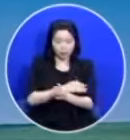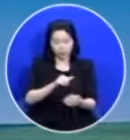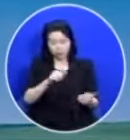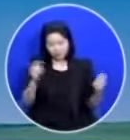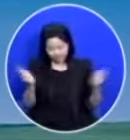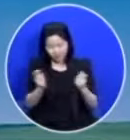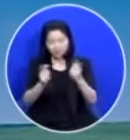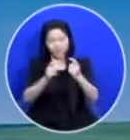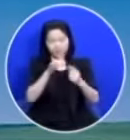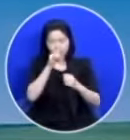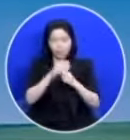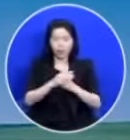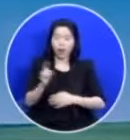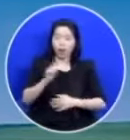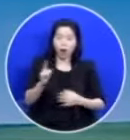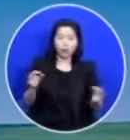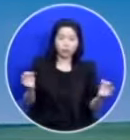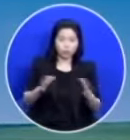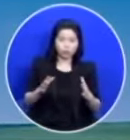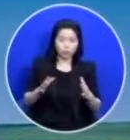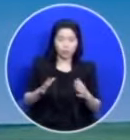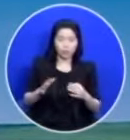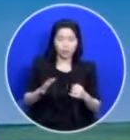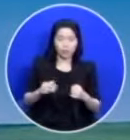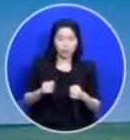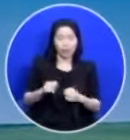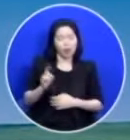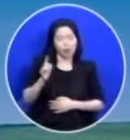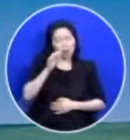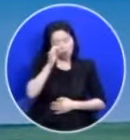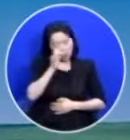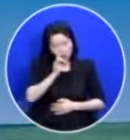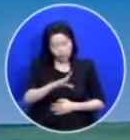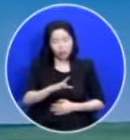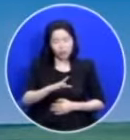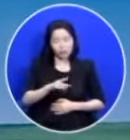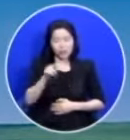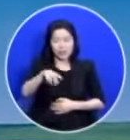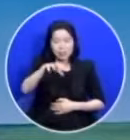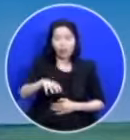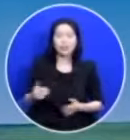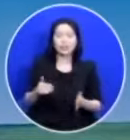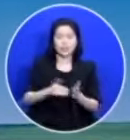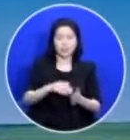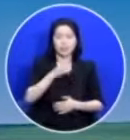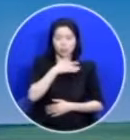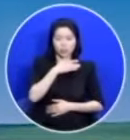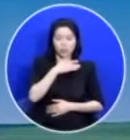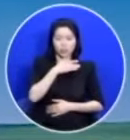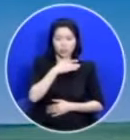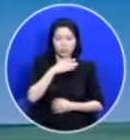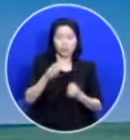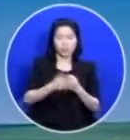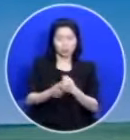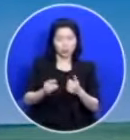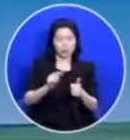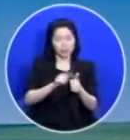그러다가 어느 순간에 안되는구나 여기까지구나 하고 남편을